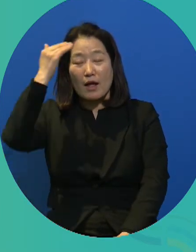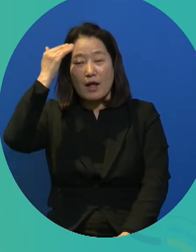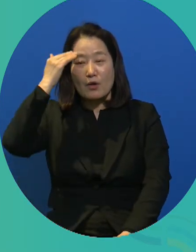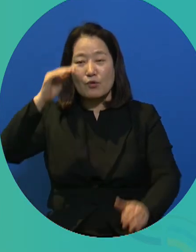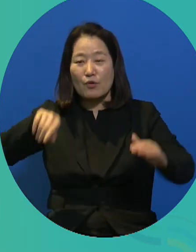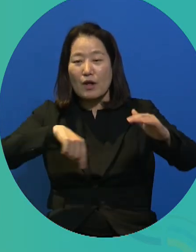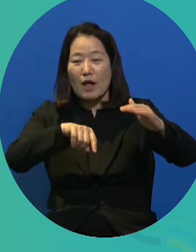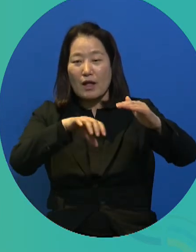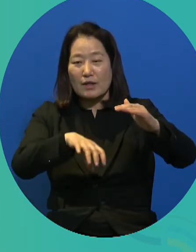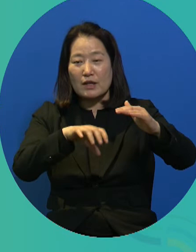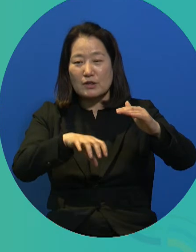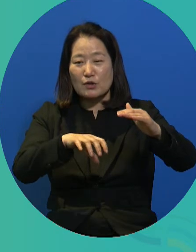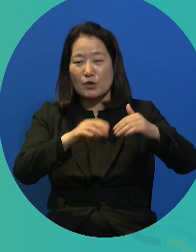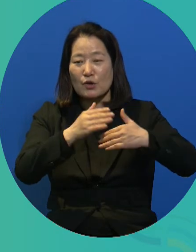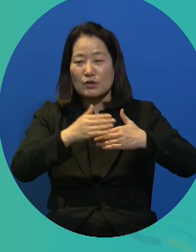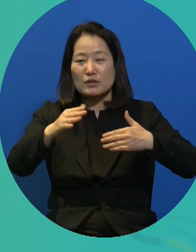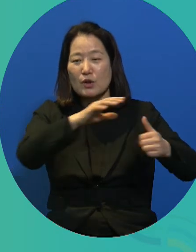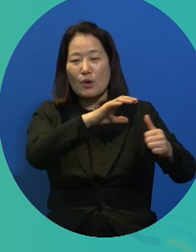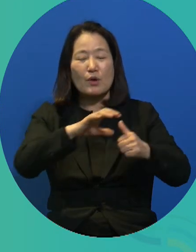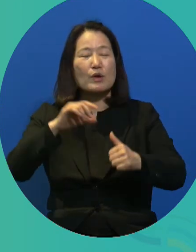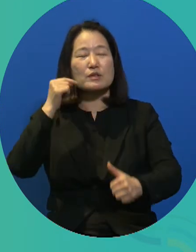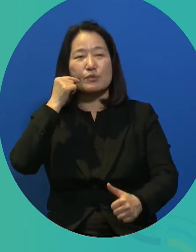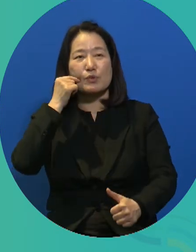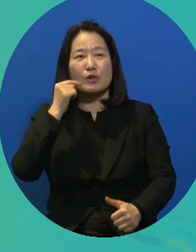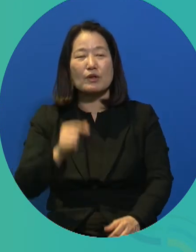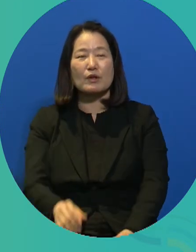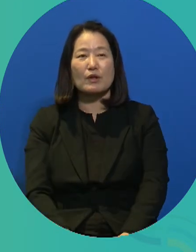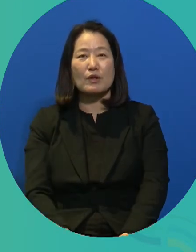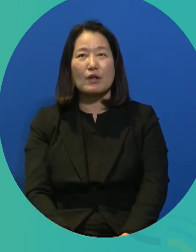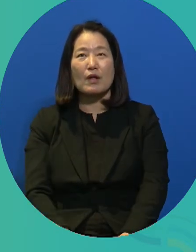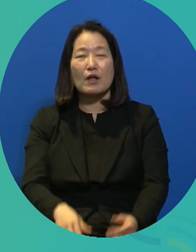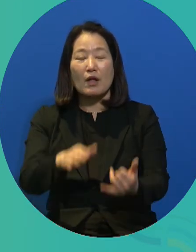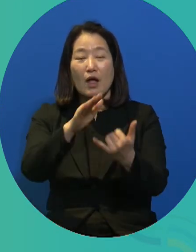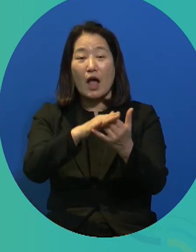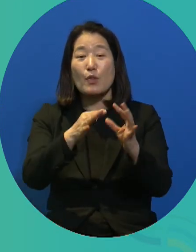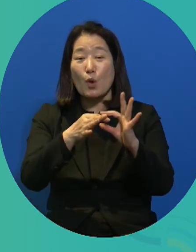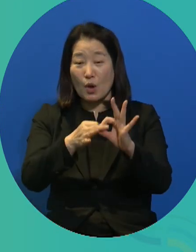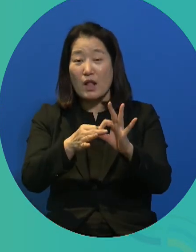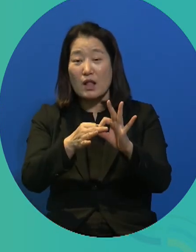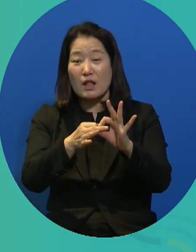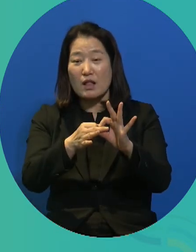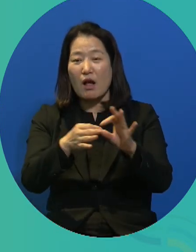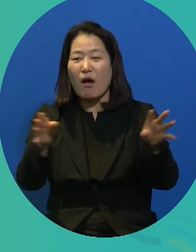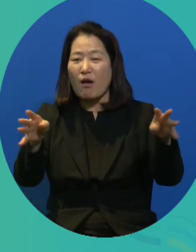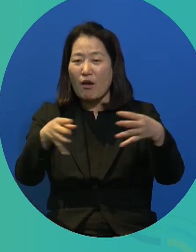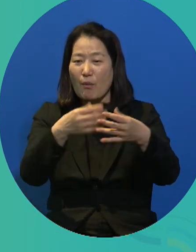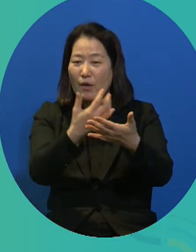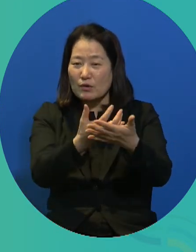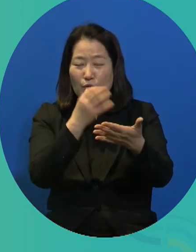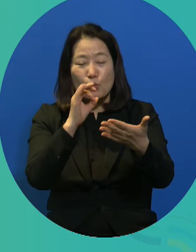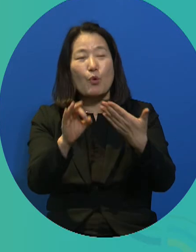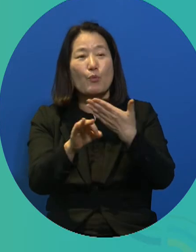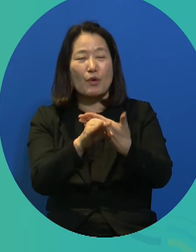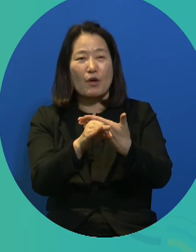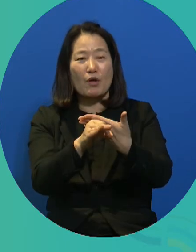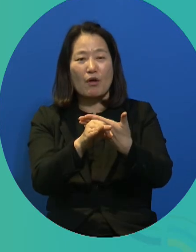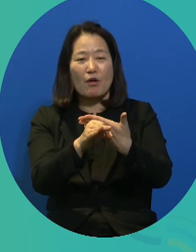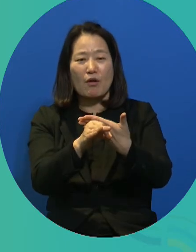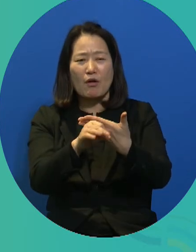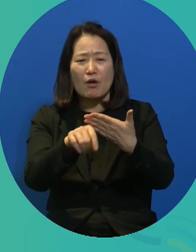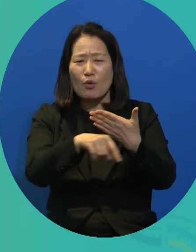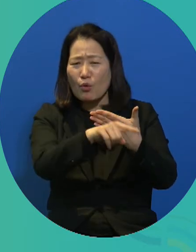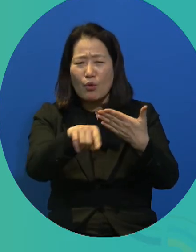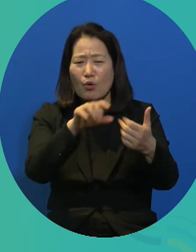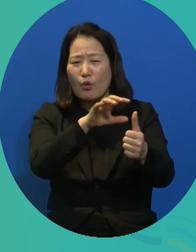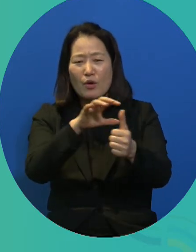절차를 활용하지 못하고 있는 상황이고요. 아동권리협약이나 뭐 관련한 다른 협약들도 마찬가지로 제대로 활용되지